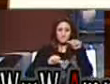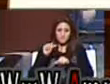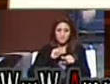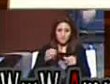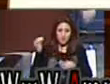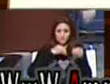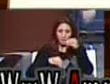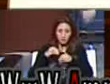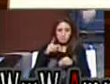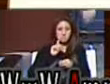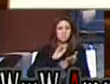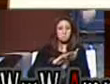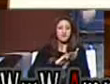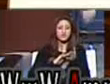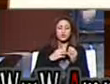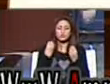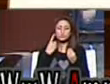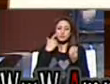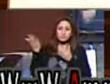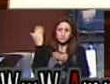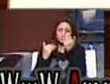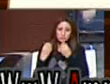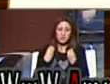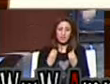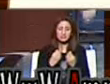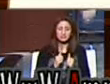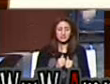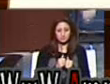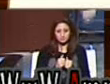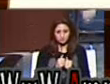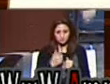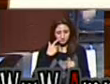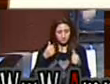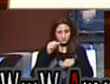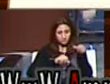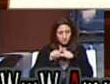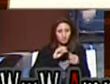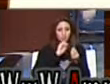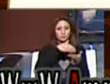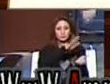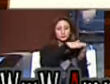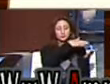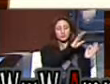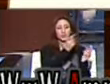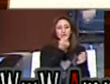بنهيب وزاره الصحه الاداره المركزيه لشؤون الصيدله بس عندها نوع من الاحصاء